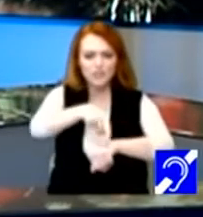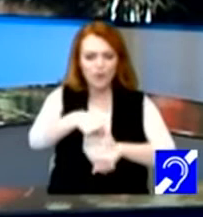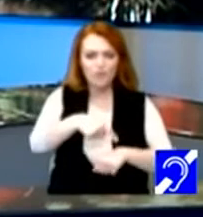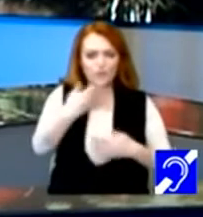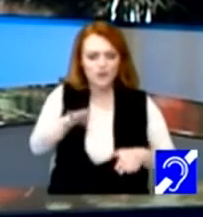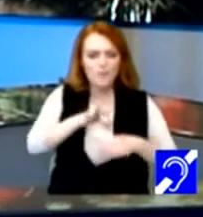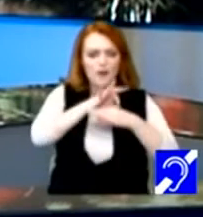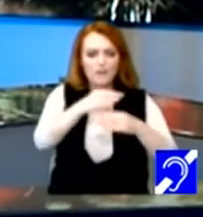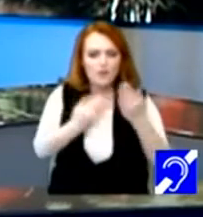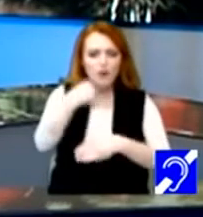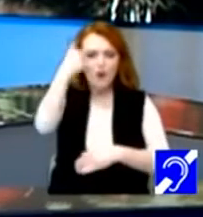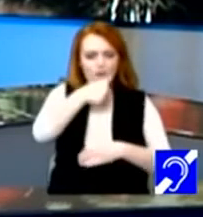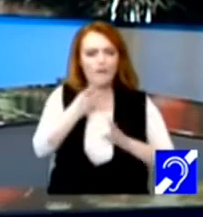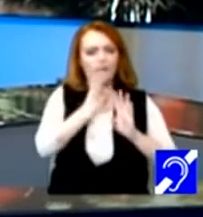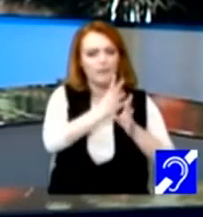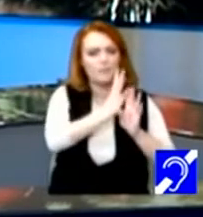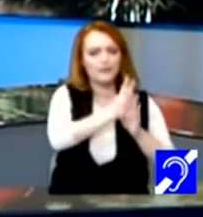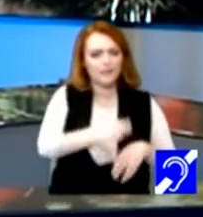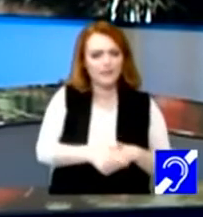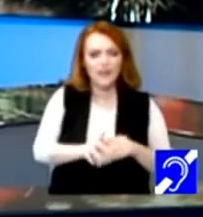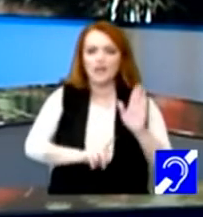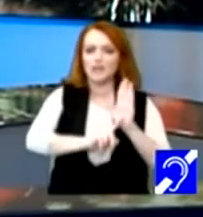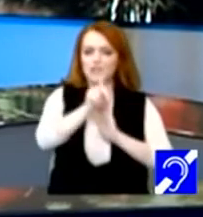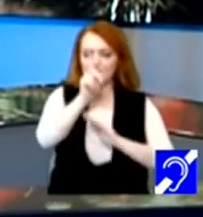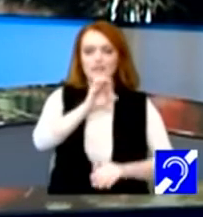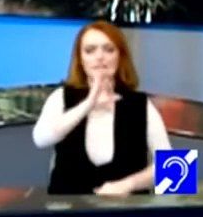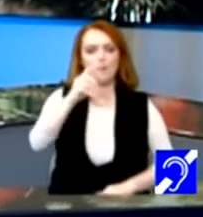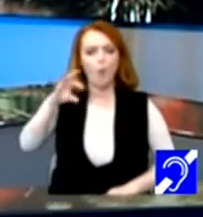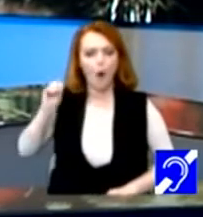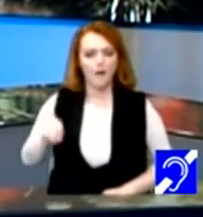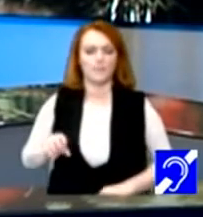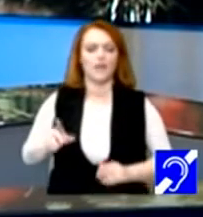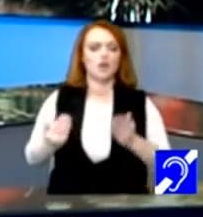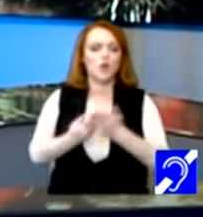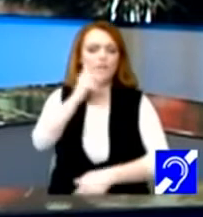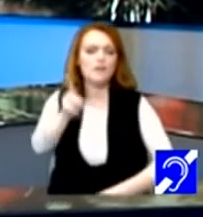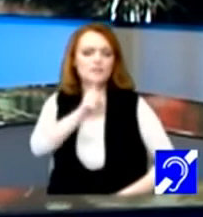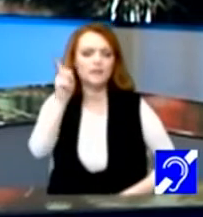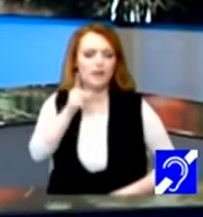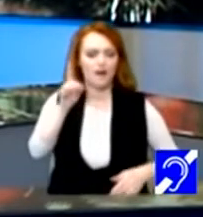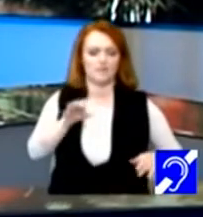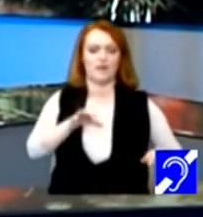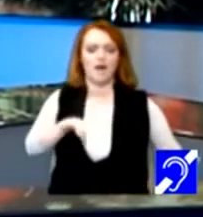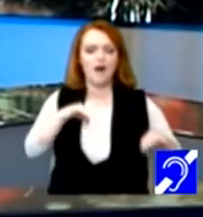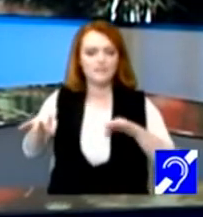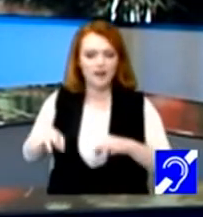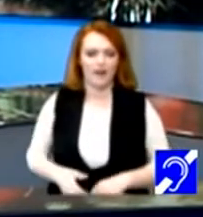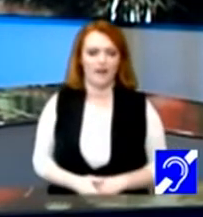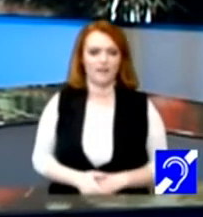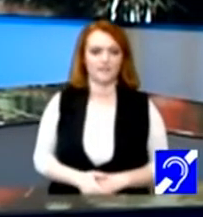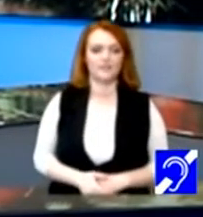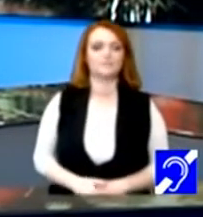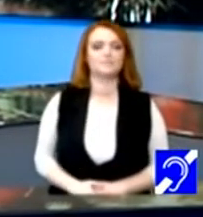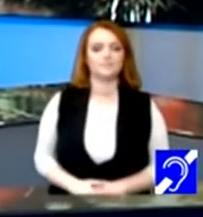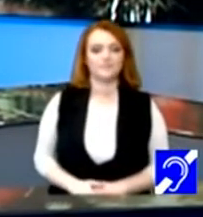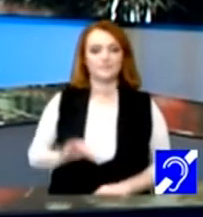toate țările din lume, rând pe rând, începând cu statul insular Samoa, Noua Zeelandă, Australia și în cele din urmă, în două